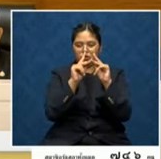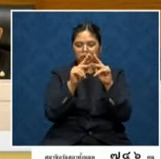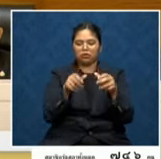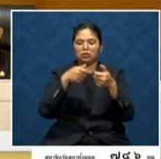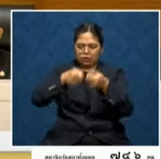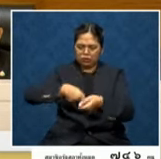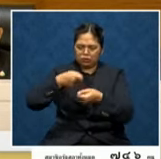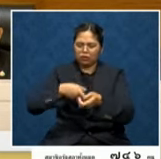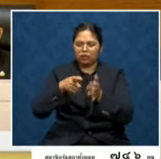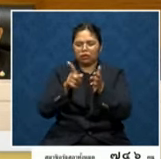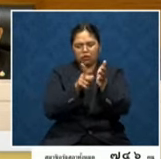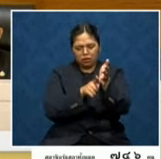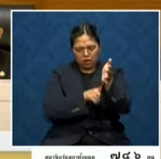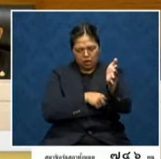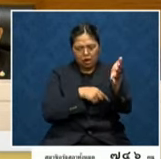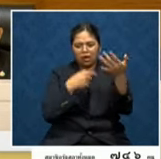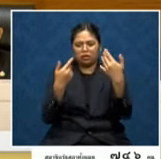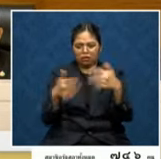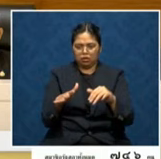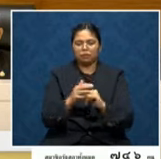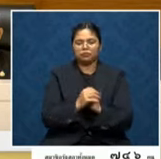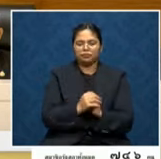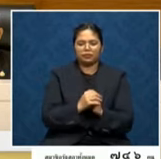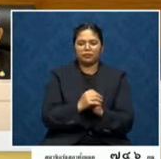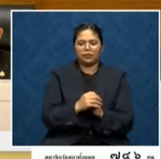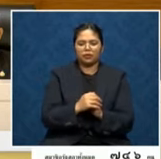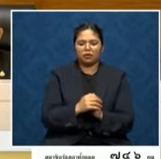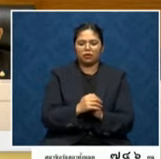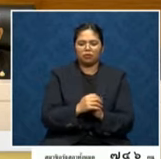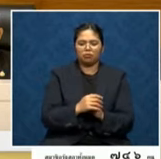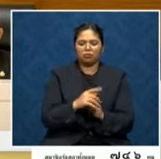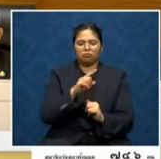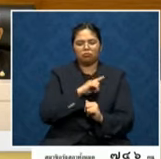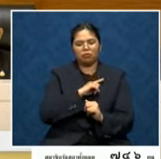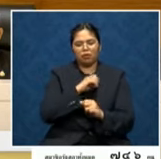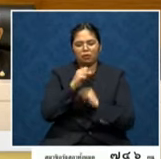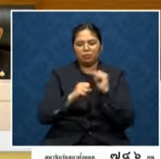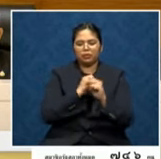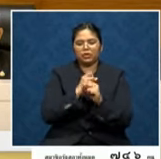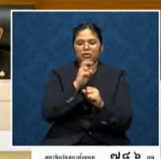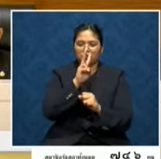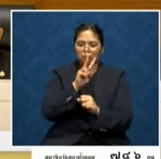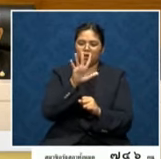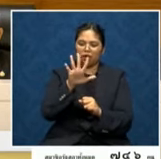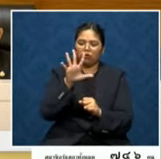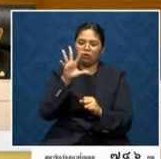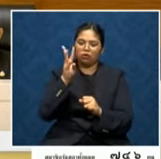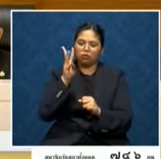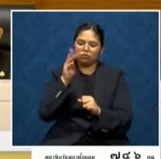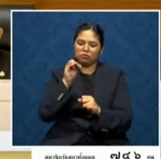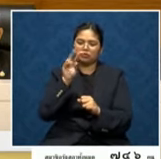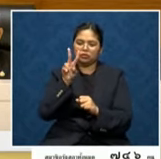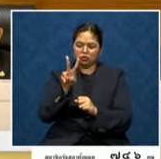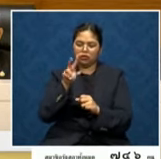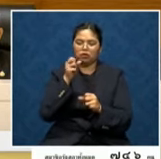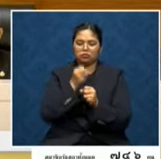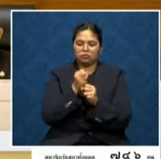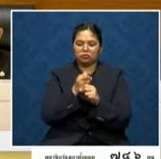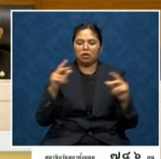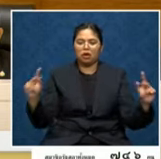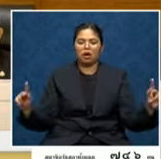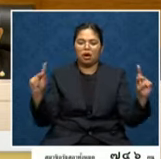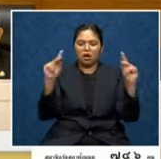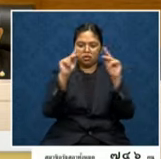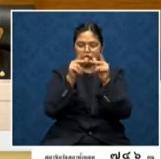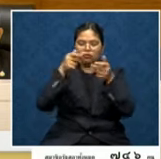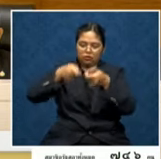นะครับเราผมอยู่ในกระทรวงนี้ตั้งแต่ปี2562ในฐานะรัฐมนตรีช่วยว่าการกระทร